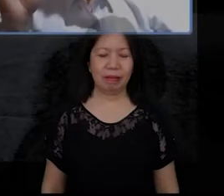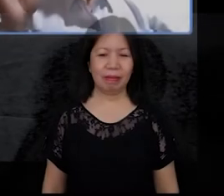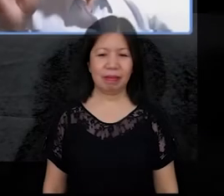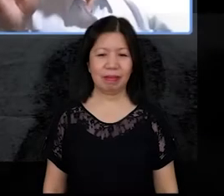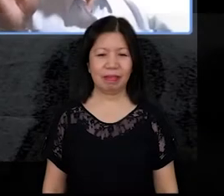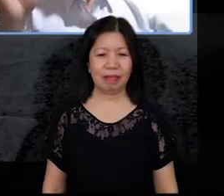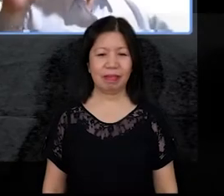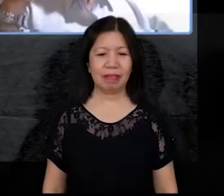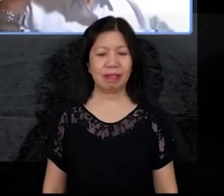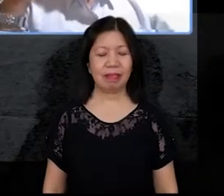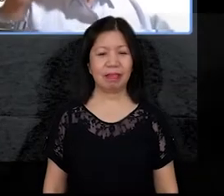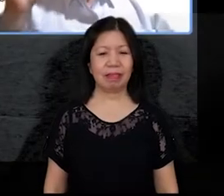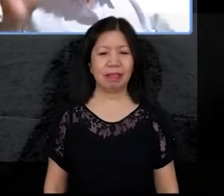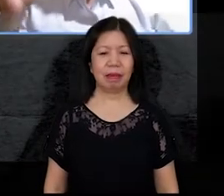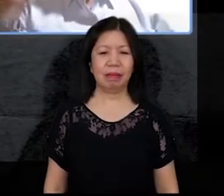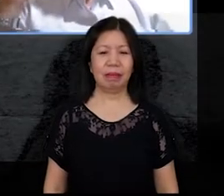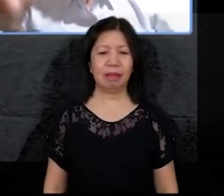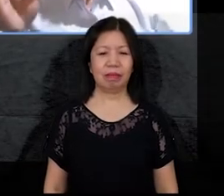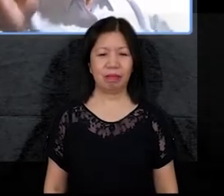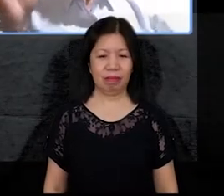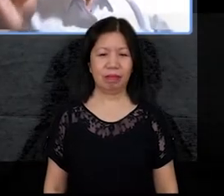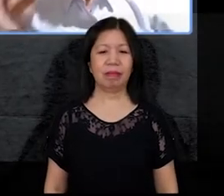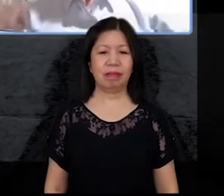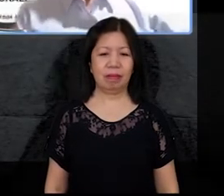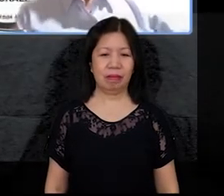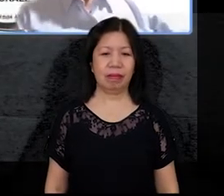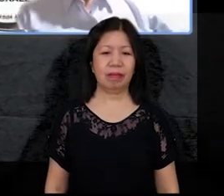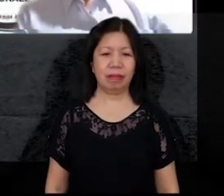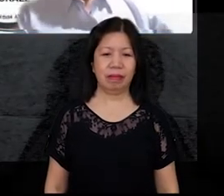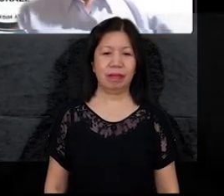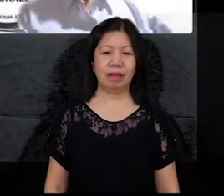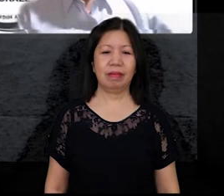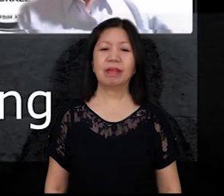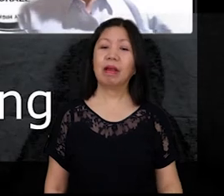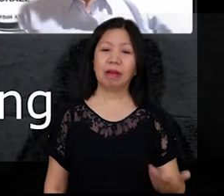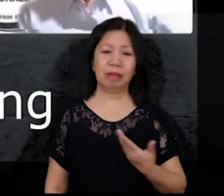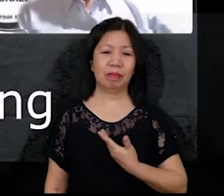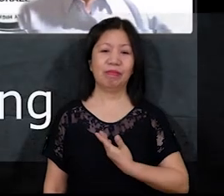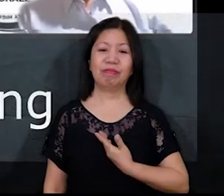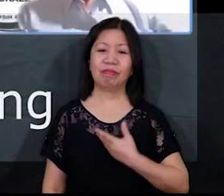Number one.